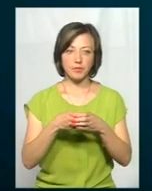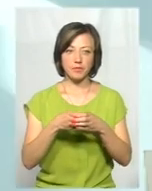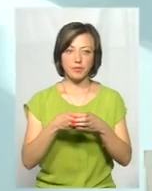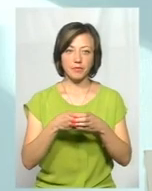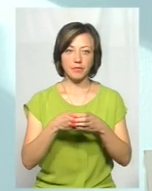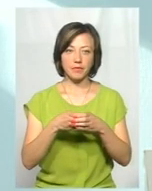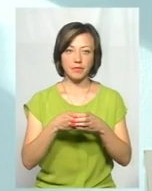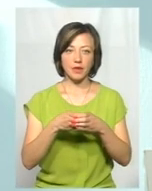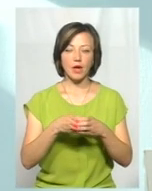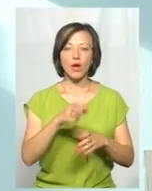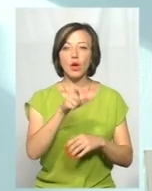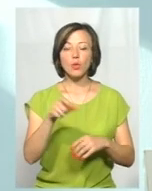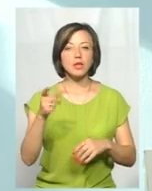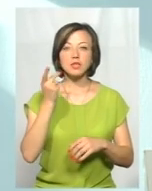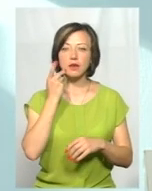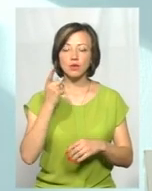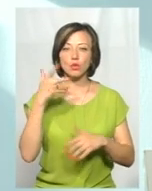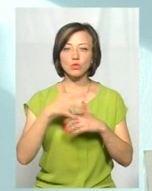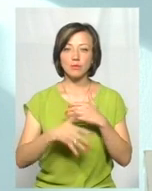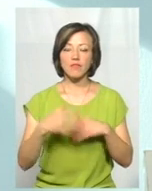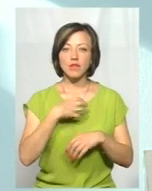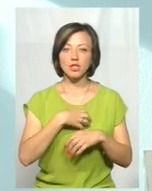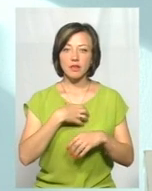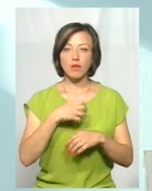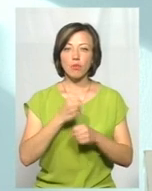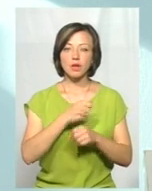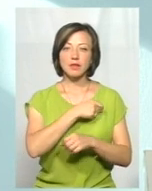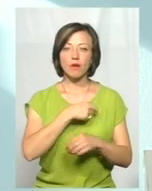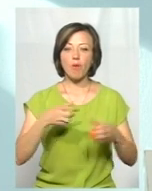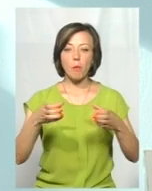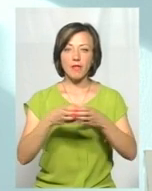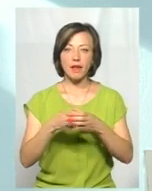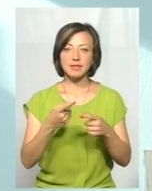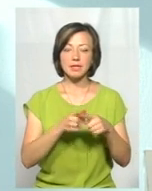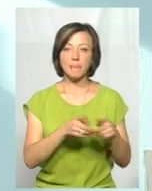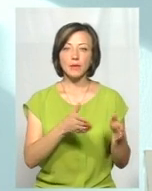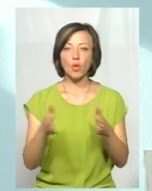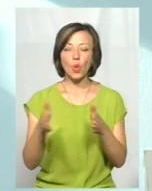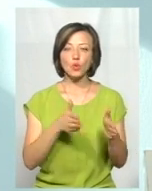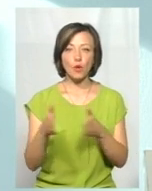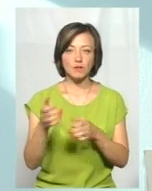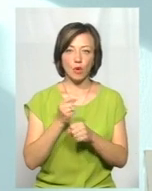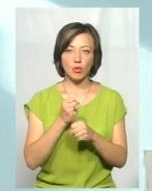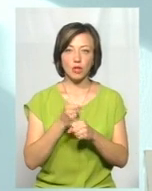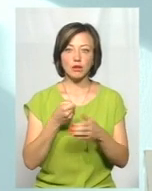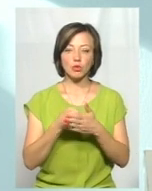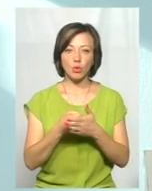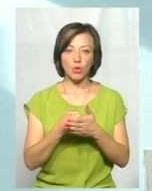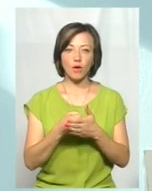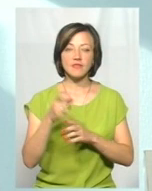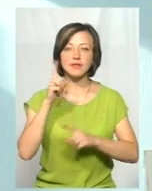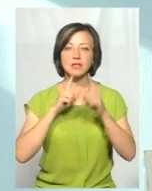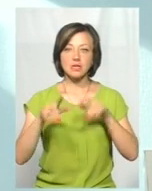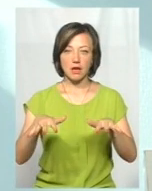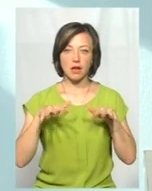Комітети, виборці не завжди розуміють, наскільки важлива робота депутата саме в комітетах. Робота в комітеті – це така підготовча робота до роботи в